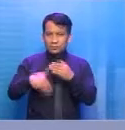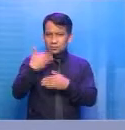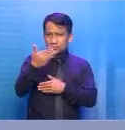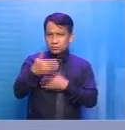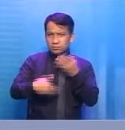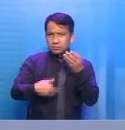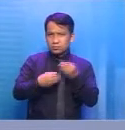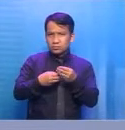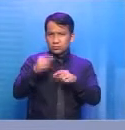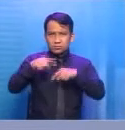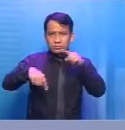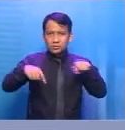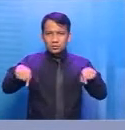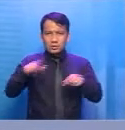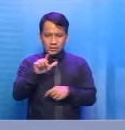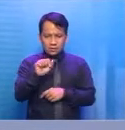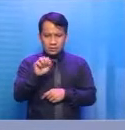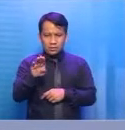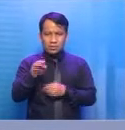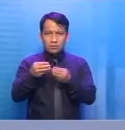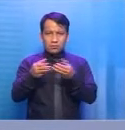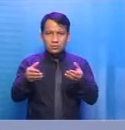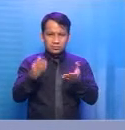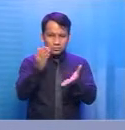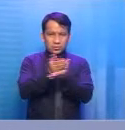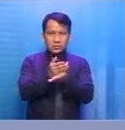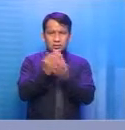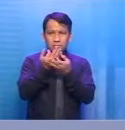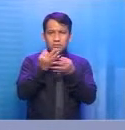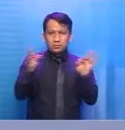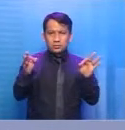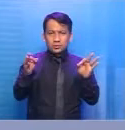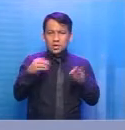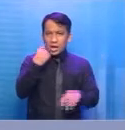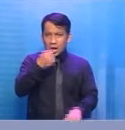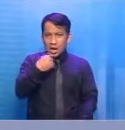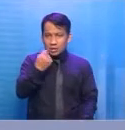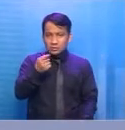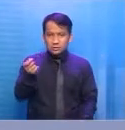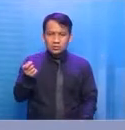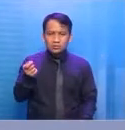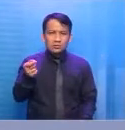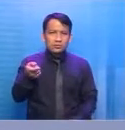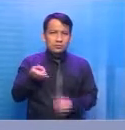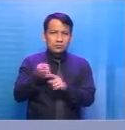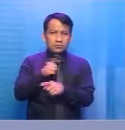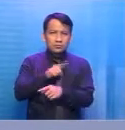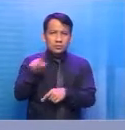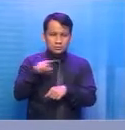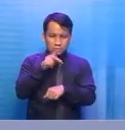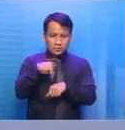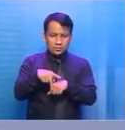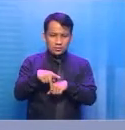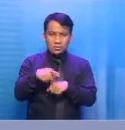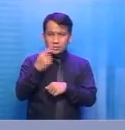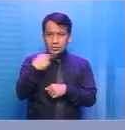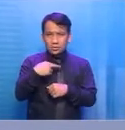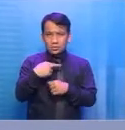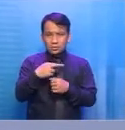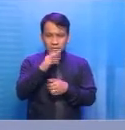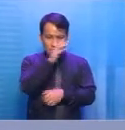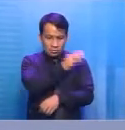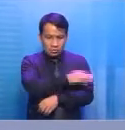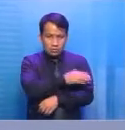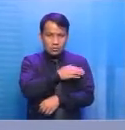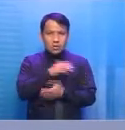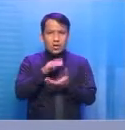Sinamantala ng ilang mga laboratorio ang paghinto ng libreng COVID-19 testing ng Philippine Red Cross. Ang dating mahal na